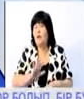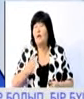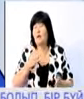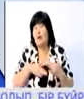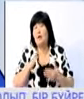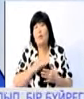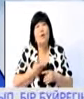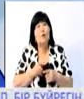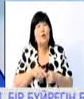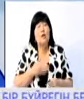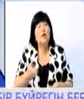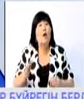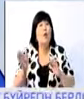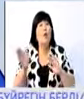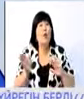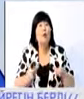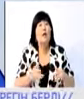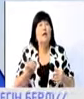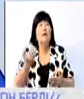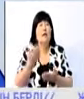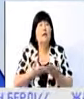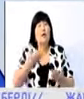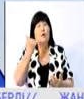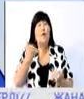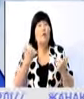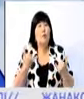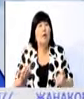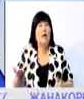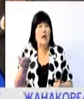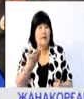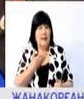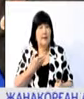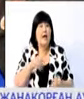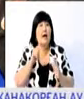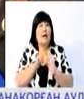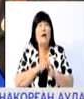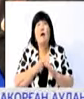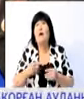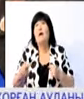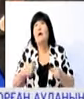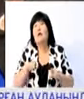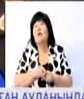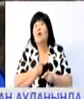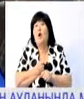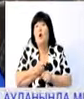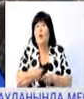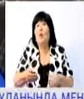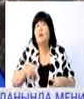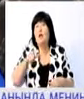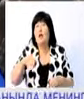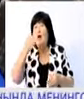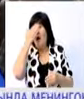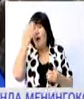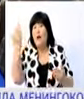қыламыз. Сондықтан да өткеніміздің тағылымын ұмытпау бүгінгі бізге сын. қасіретке толы қуғын сүргін жылдары халық жауы